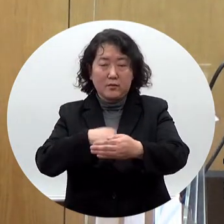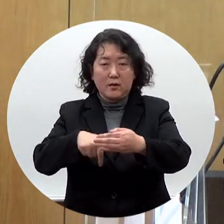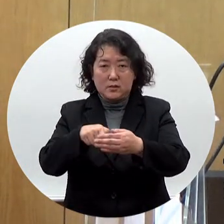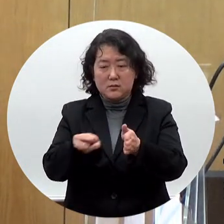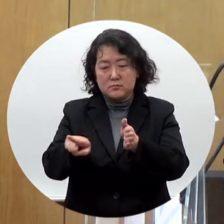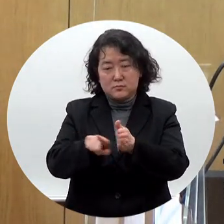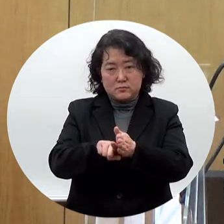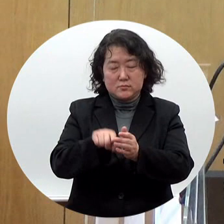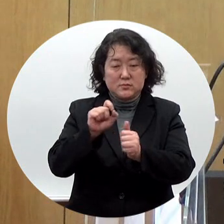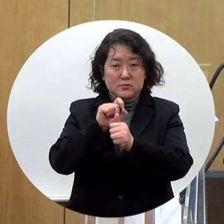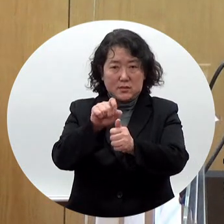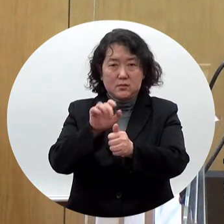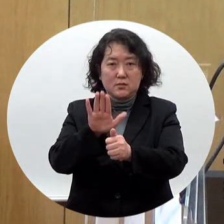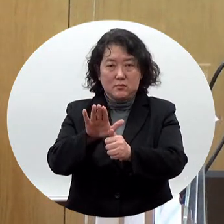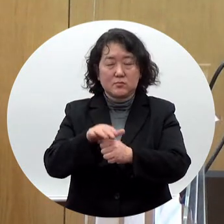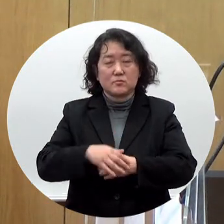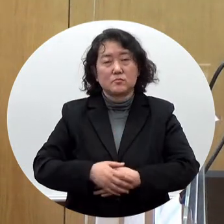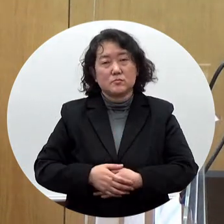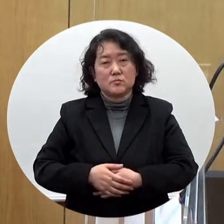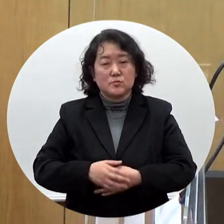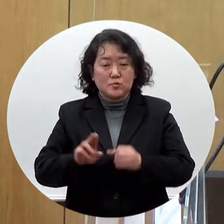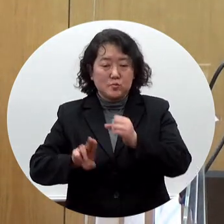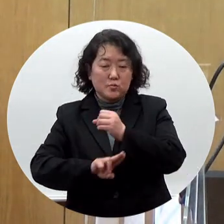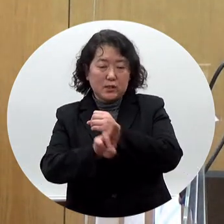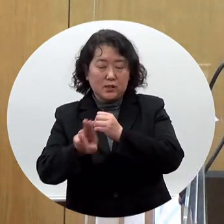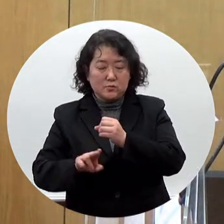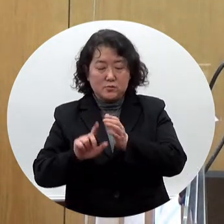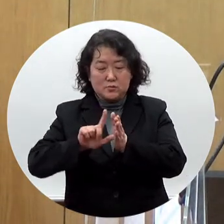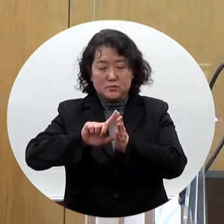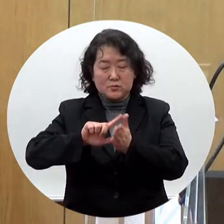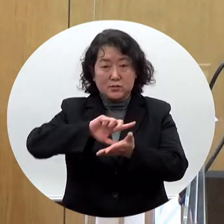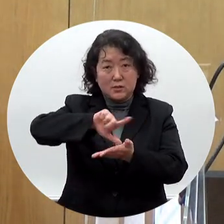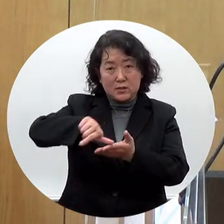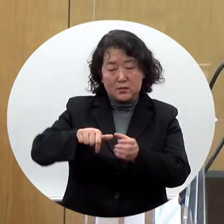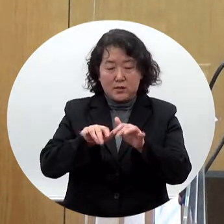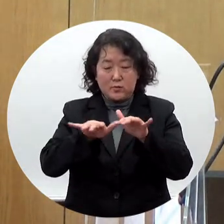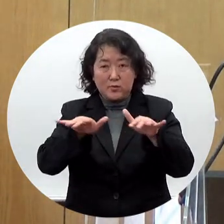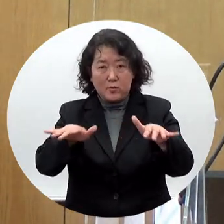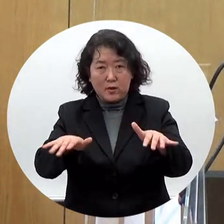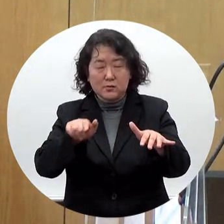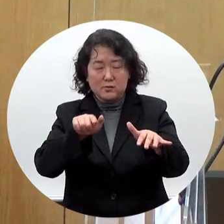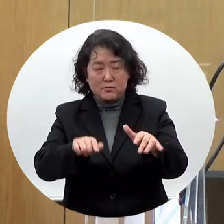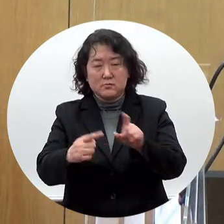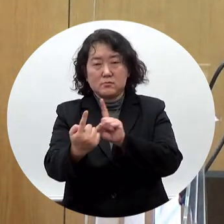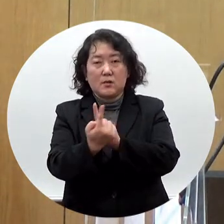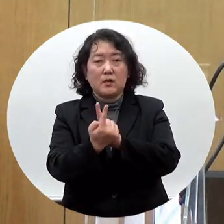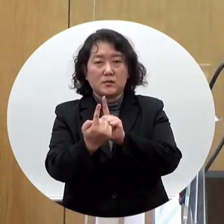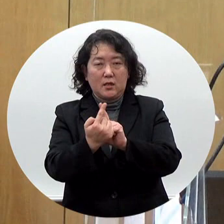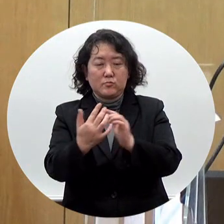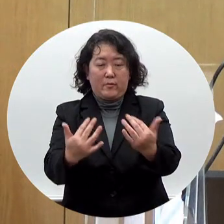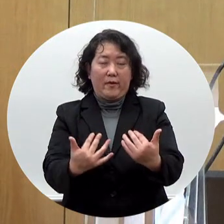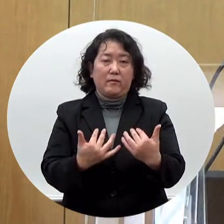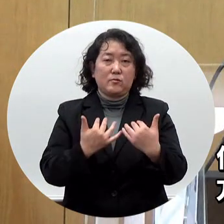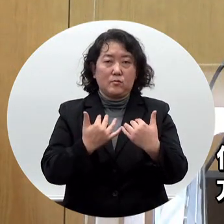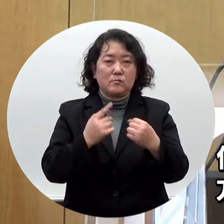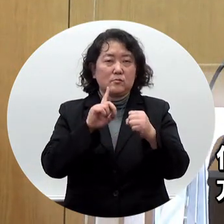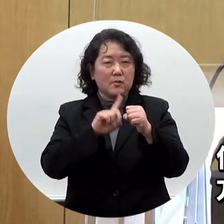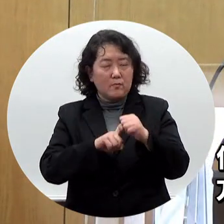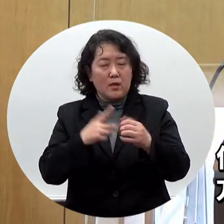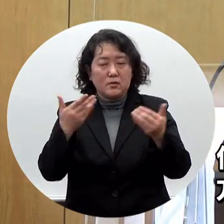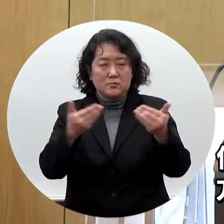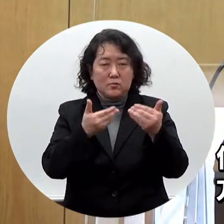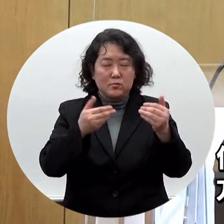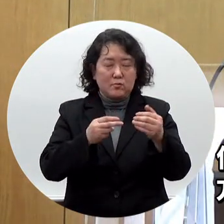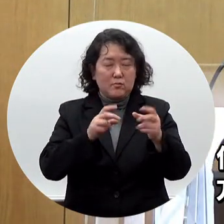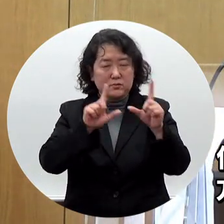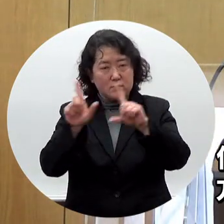せていただきます。ウイルスの地域への広がりと、その対策の影響を受け、仕事や